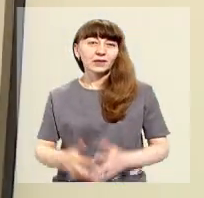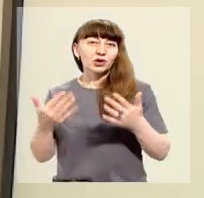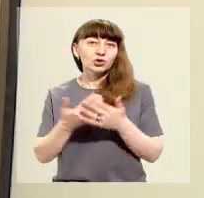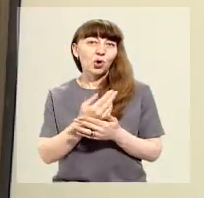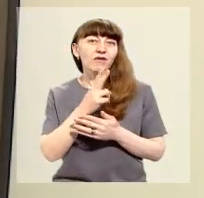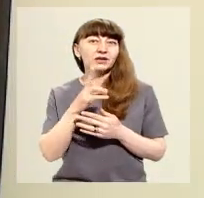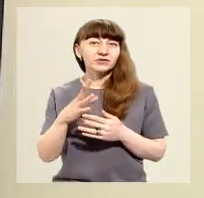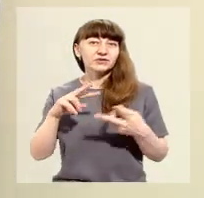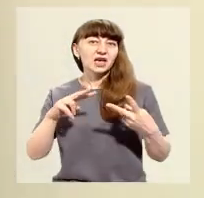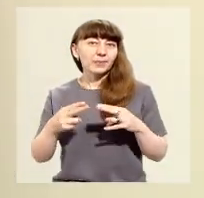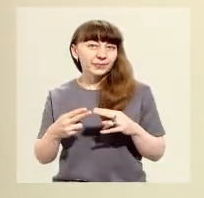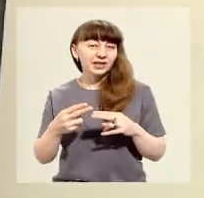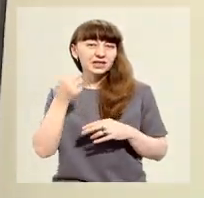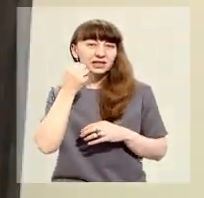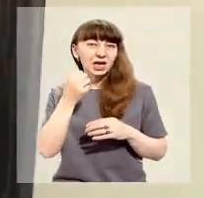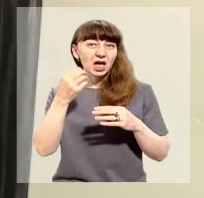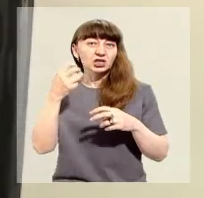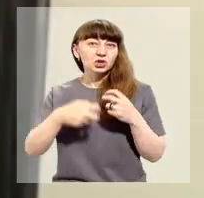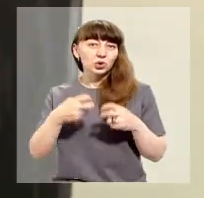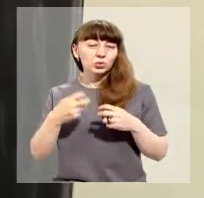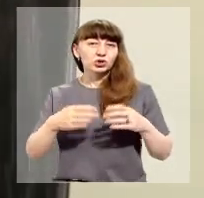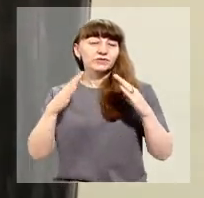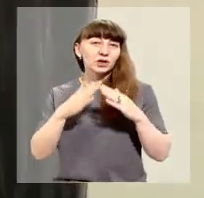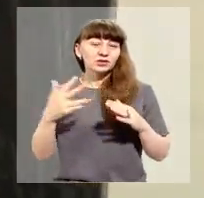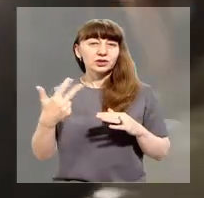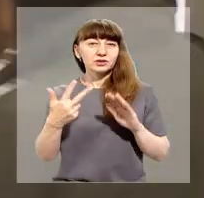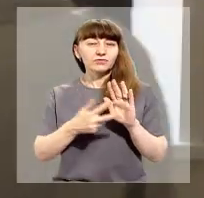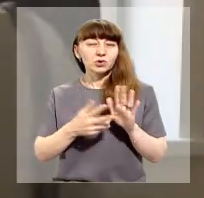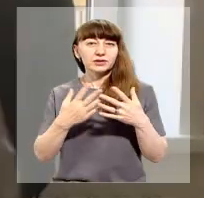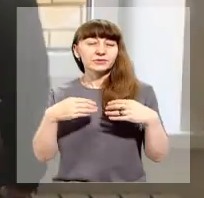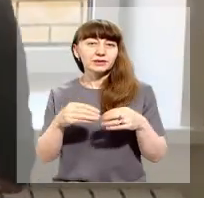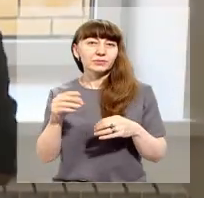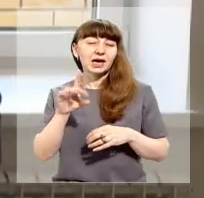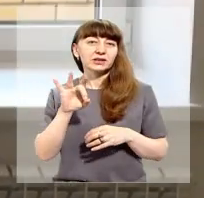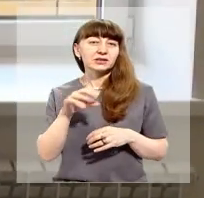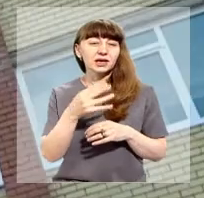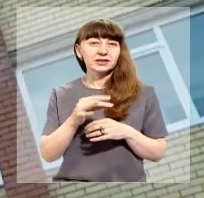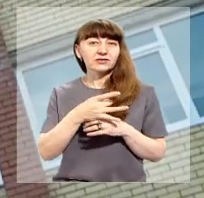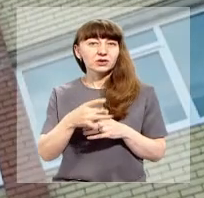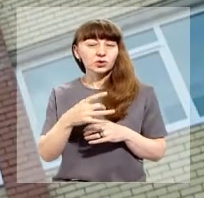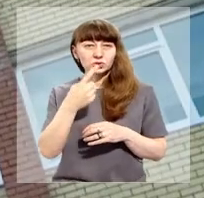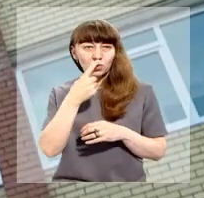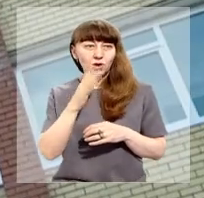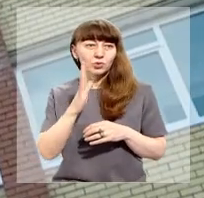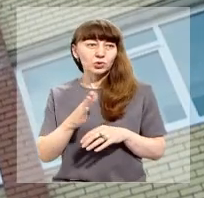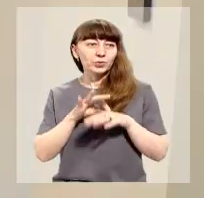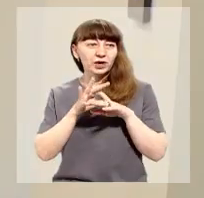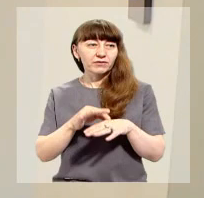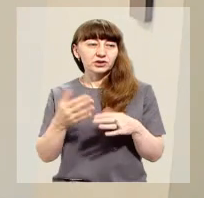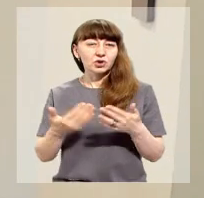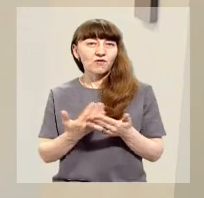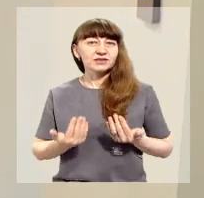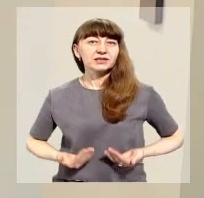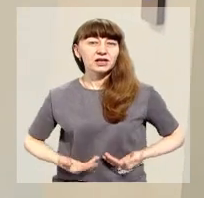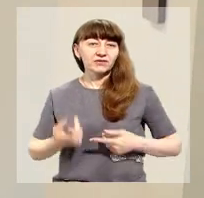Новое жилье взамен разрушенному. 38 семей из села Алтынсарина Костанайского района совсем скоро отметят новоселье.